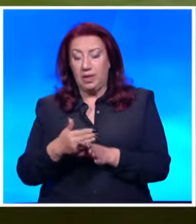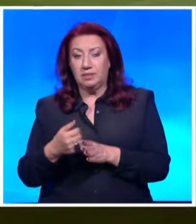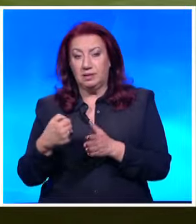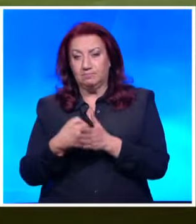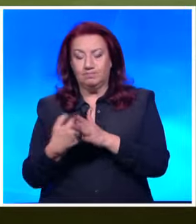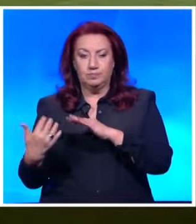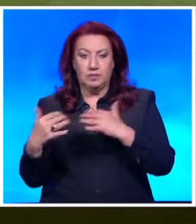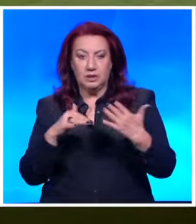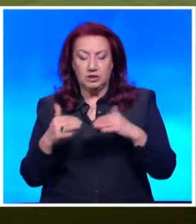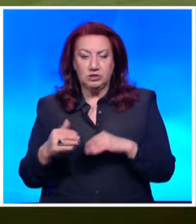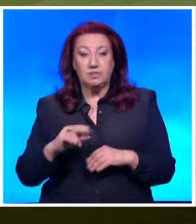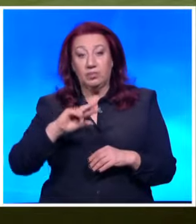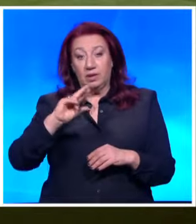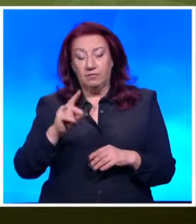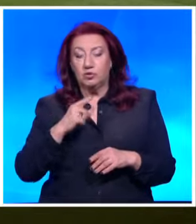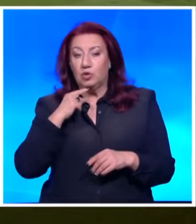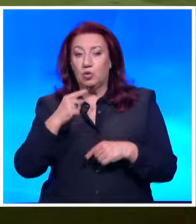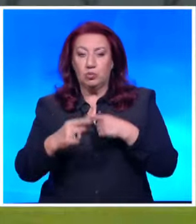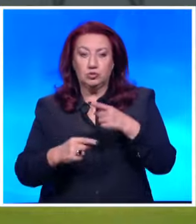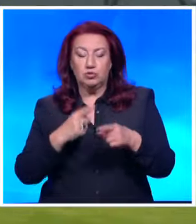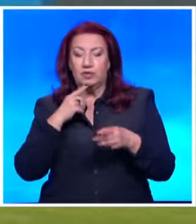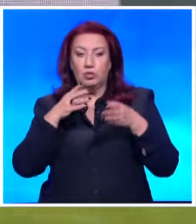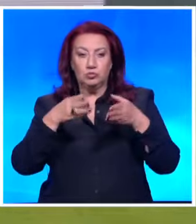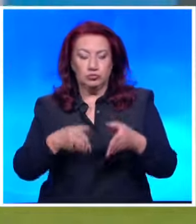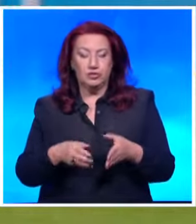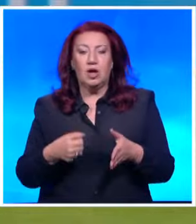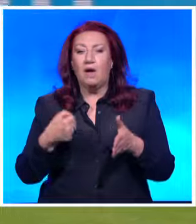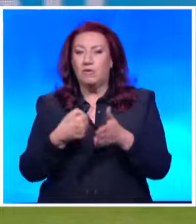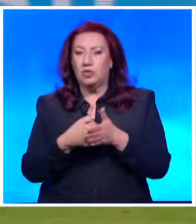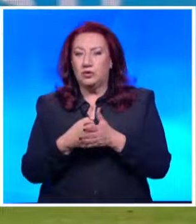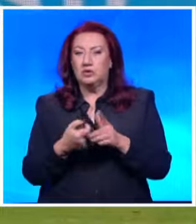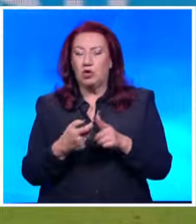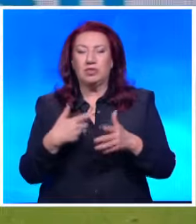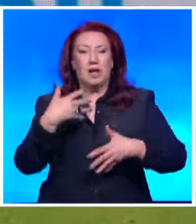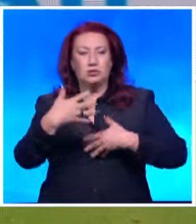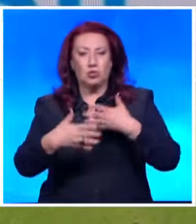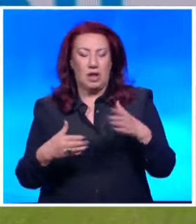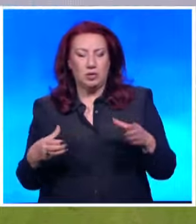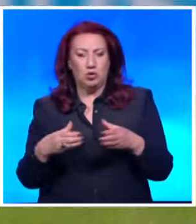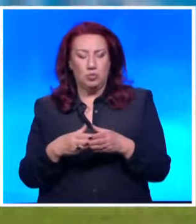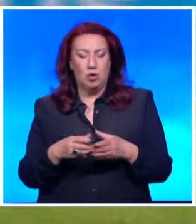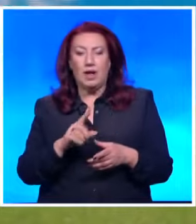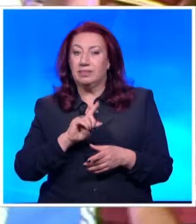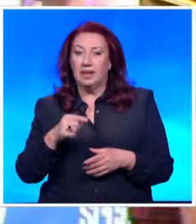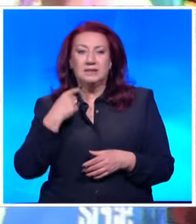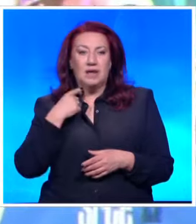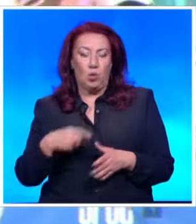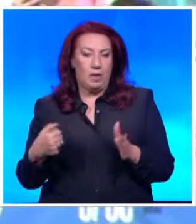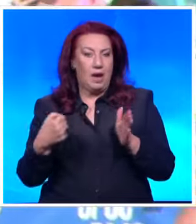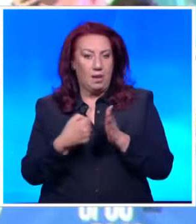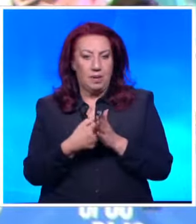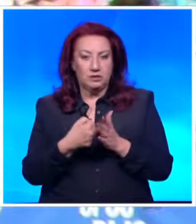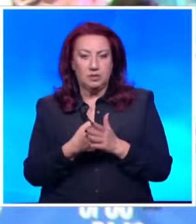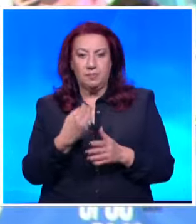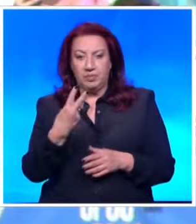последователно гостуване срещу участник на Европейското първенство, футболистите на Илиян Илиев отново не допуснаха да бъдат победени. В третата минута Кирил